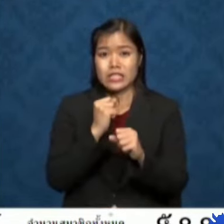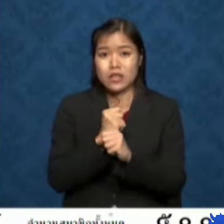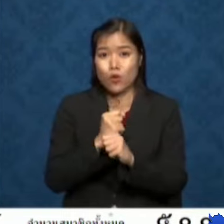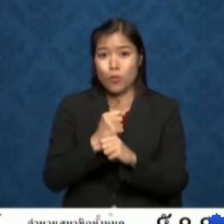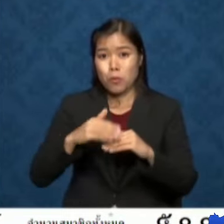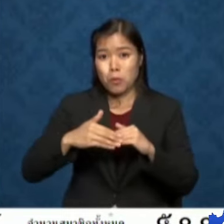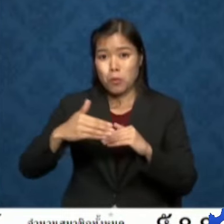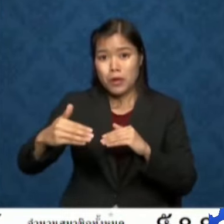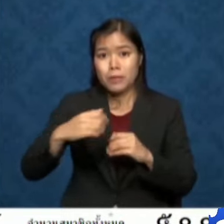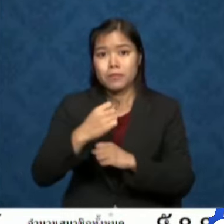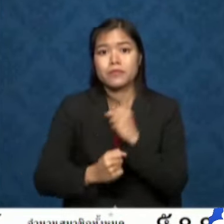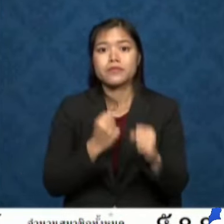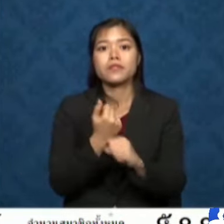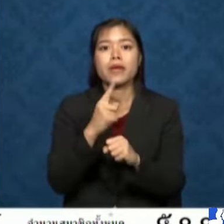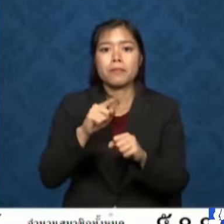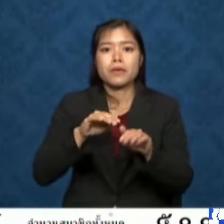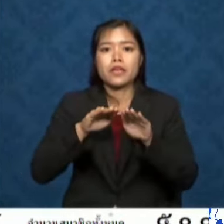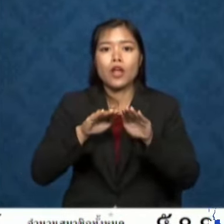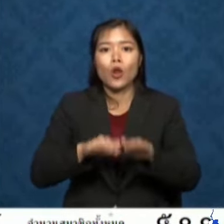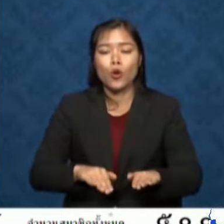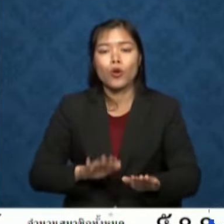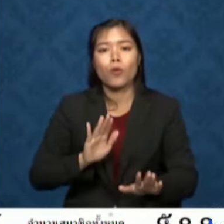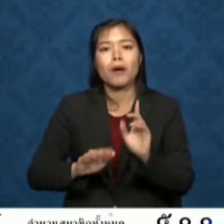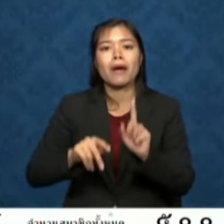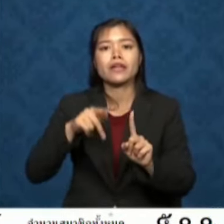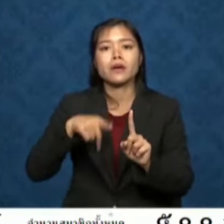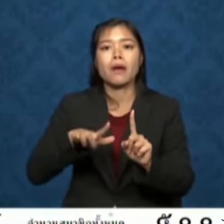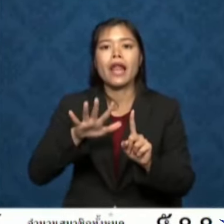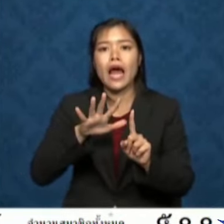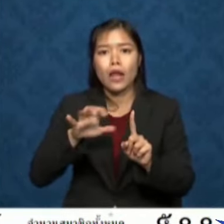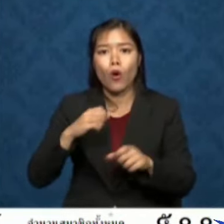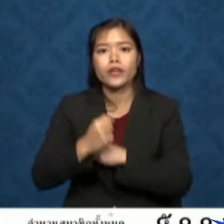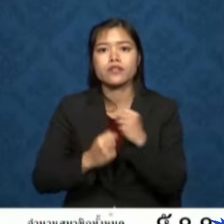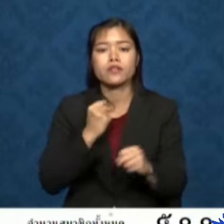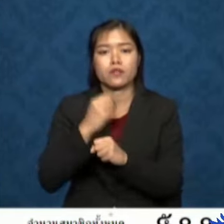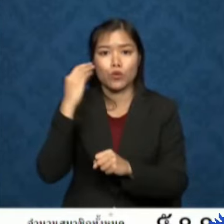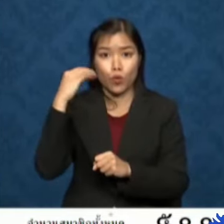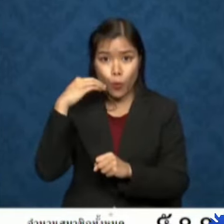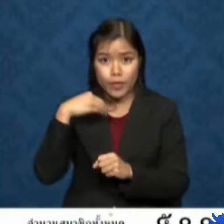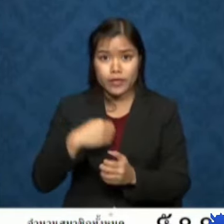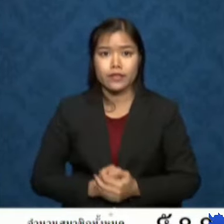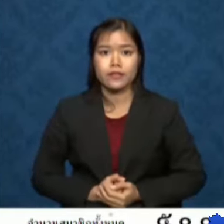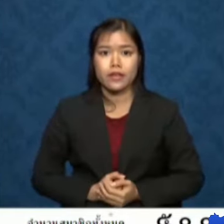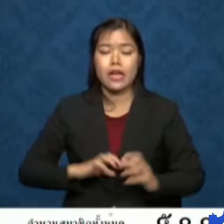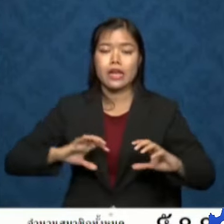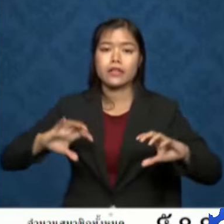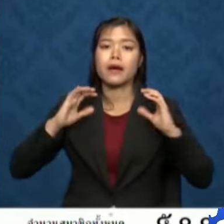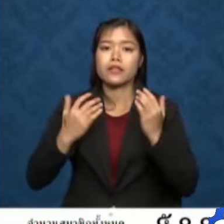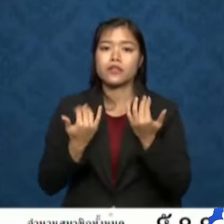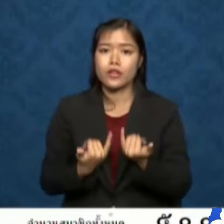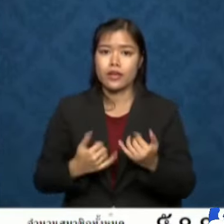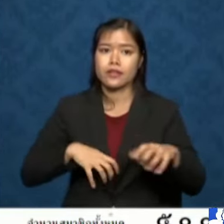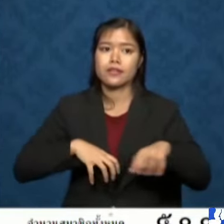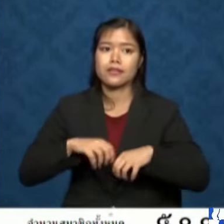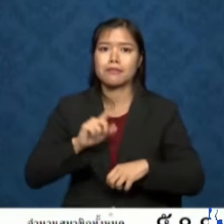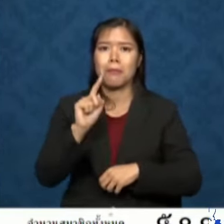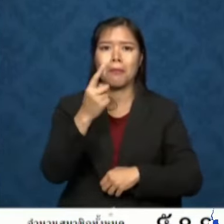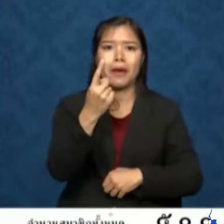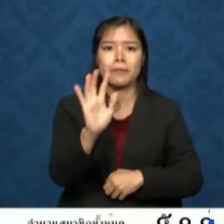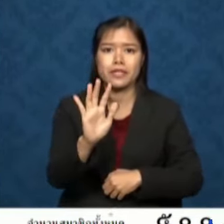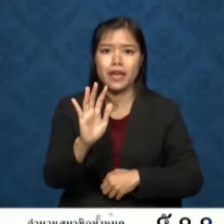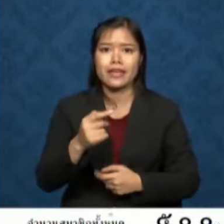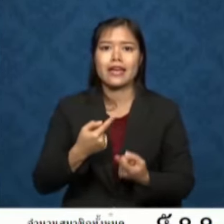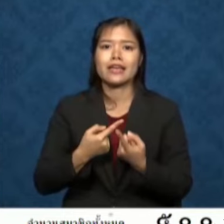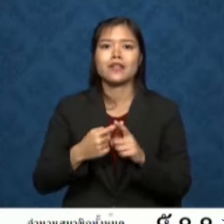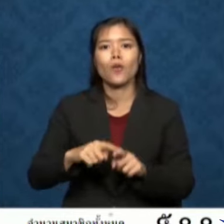ลงเฉลี่ยปีละ1,500สิ่งที่รัฐบาลนี้กำลังทำอยู่นะครับไม่ได้มีอะไรใหม่แต่เป็นสิ่งที่พลเอกประยุทธ์